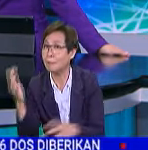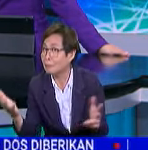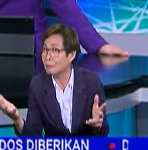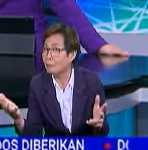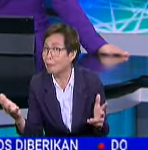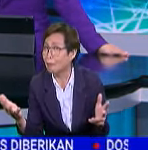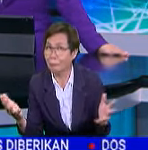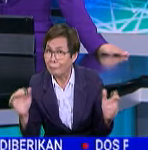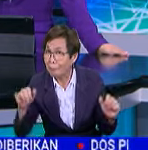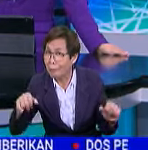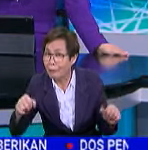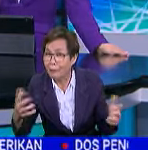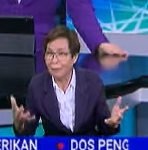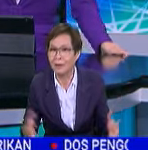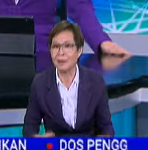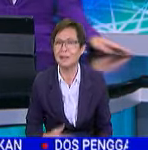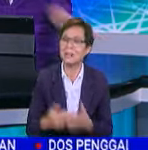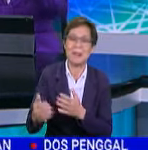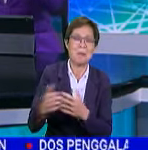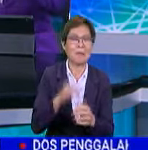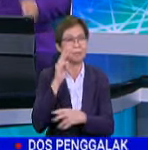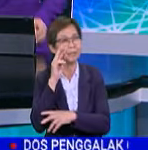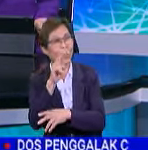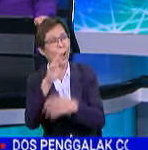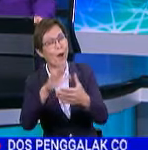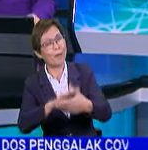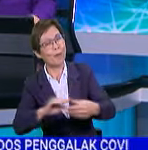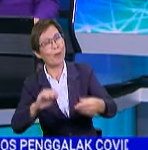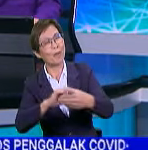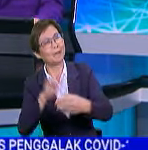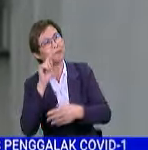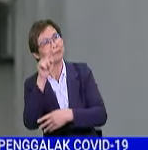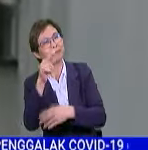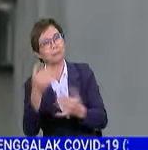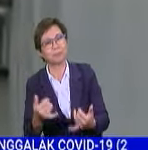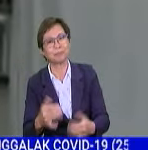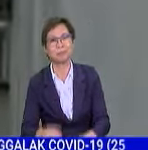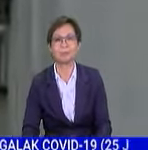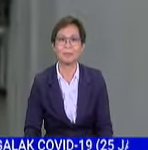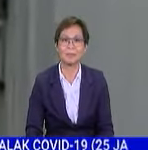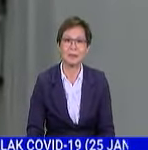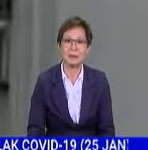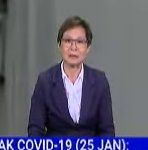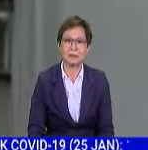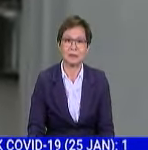boleh. Apapun, kita saksikan paparan ini.